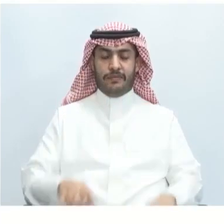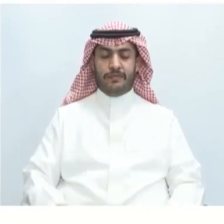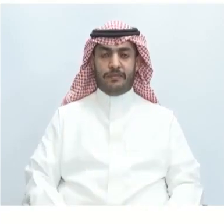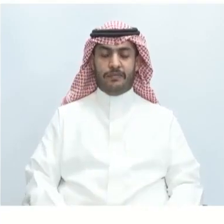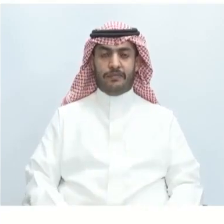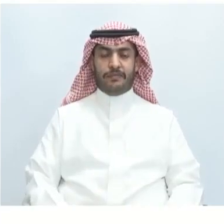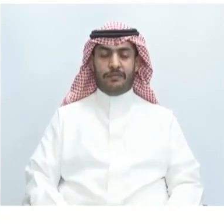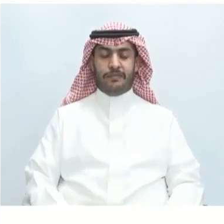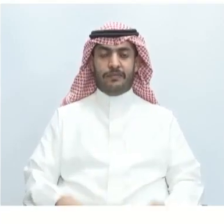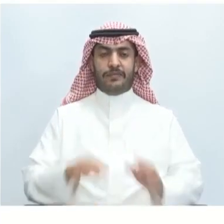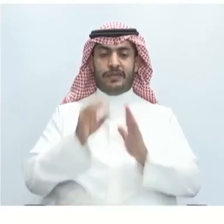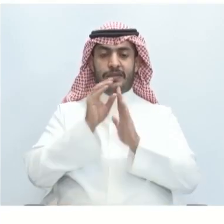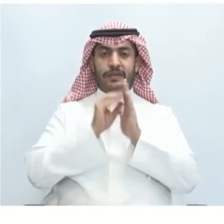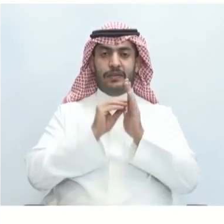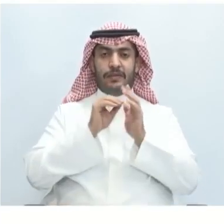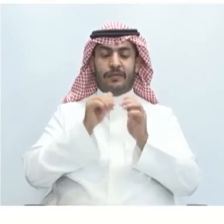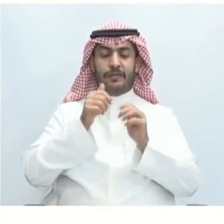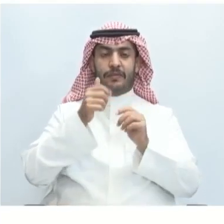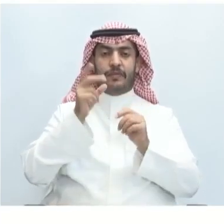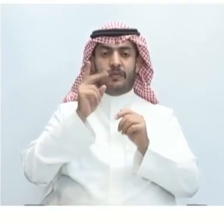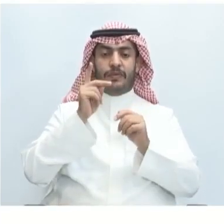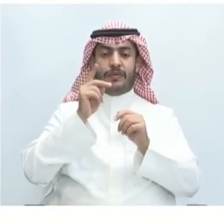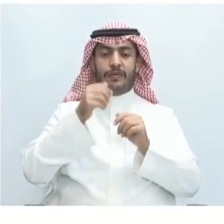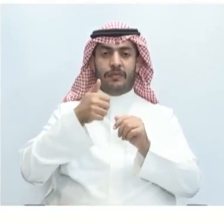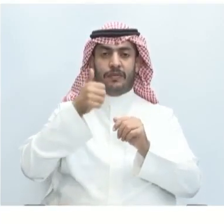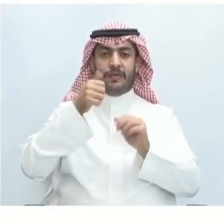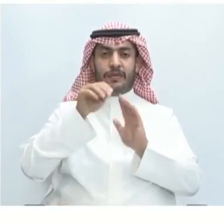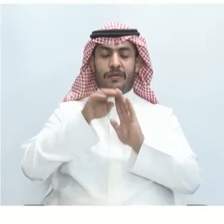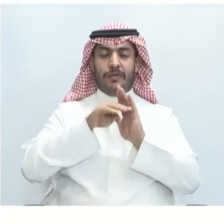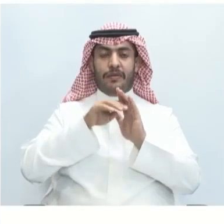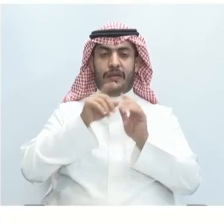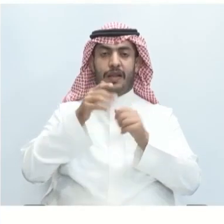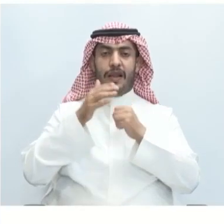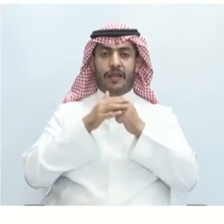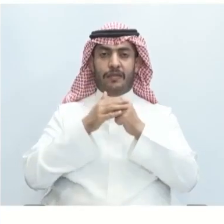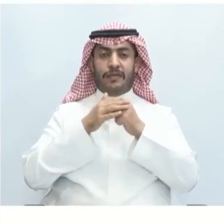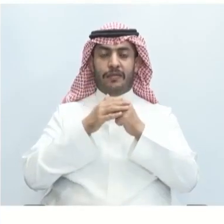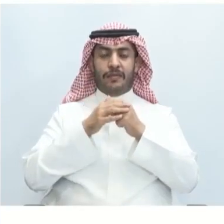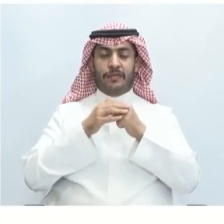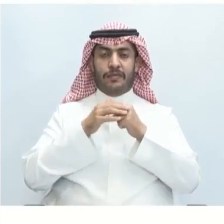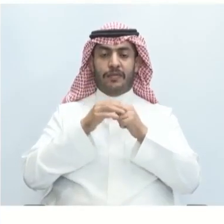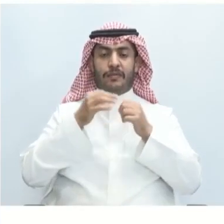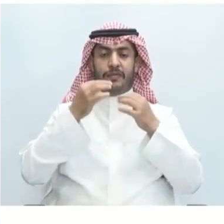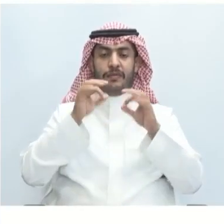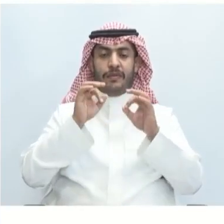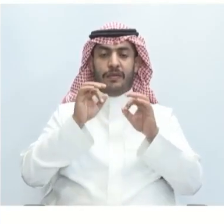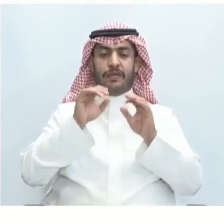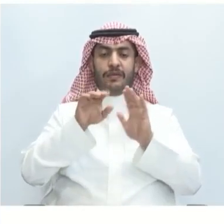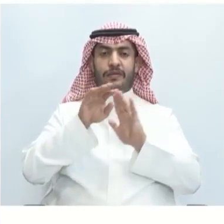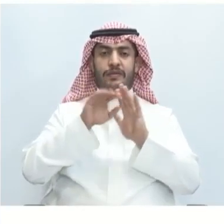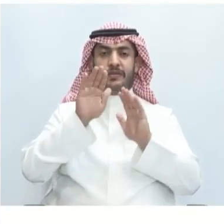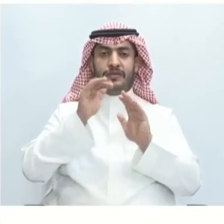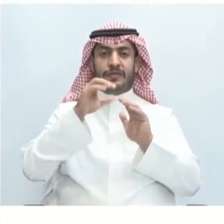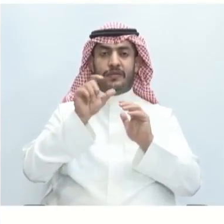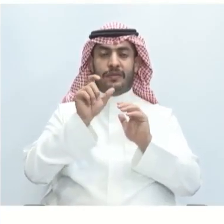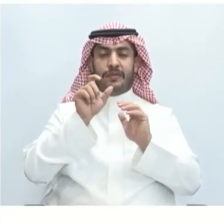وسيحسم النموذج الايرادات اليوميه الناتجه عن تقديم الخدمات الى الركاب وعمليه الشحن اذا